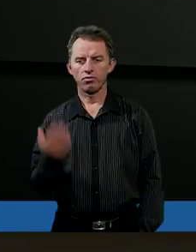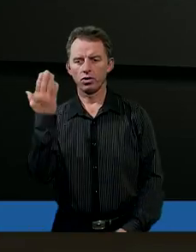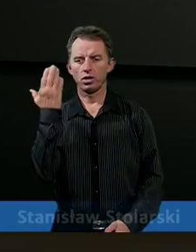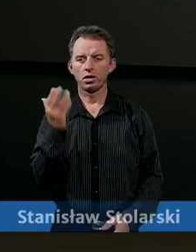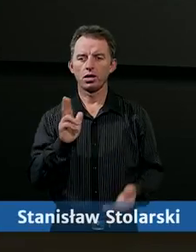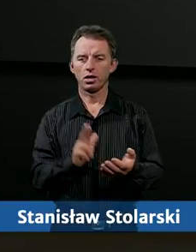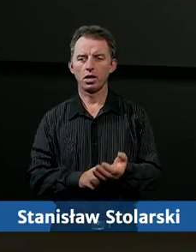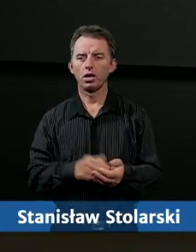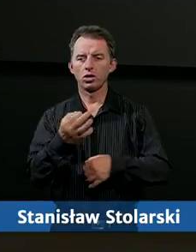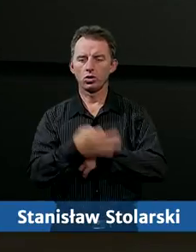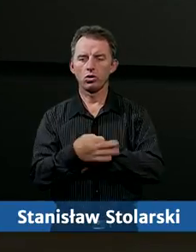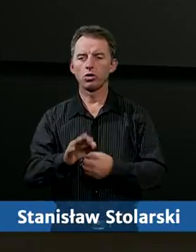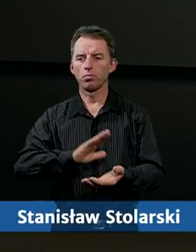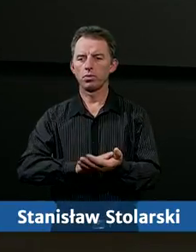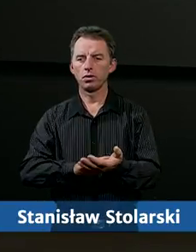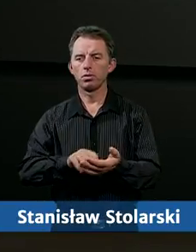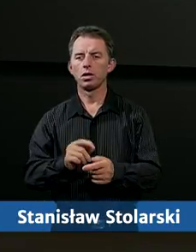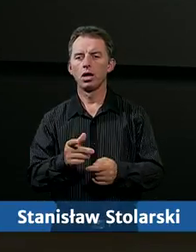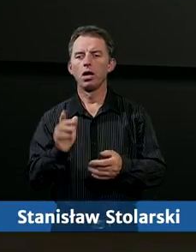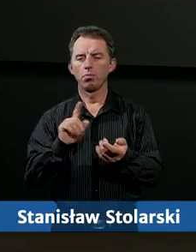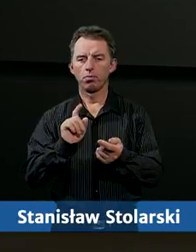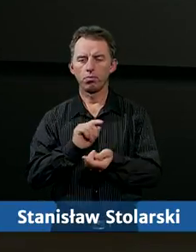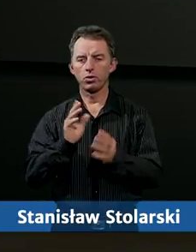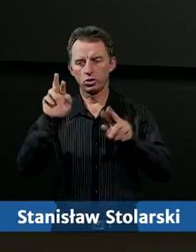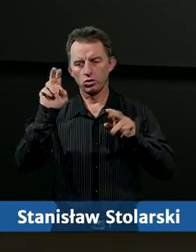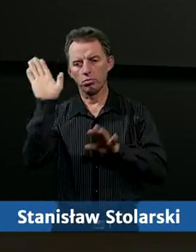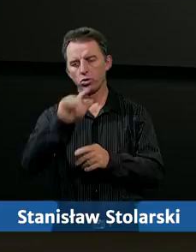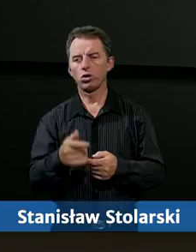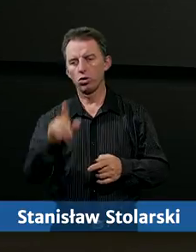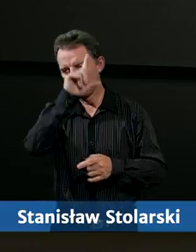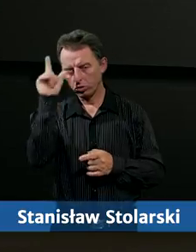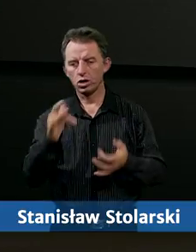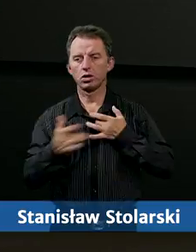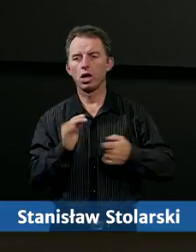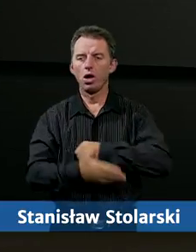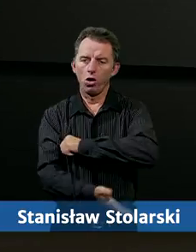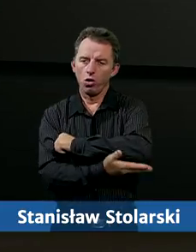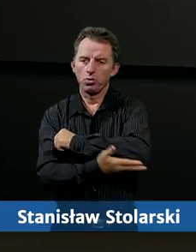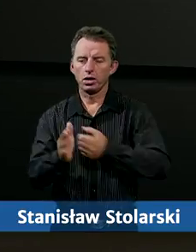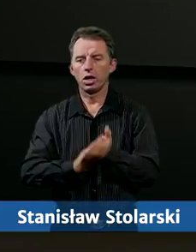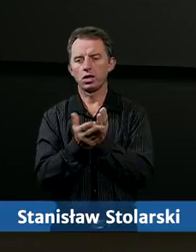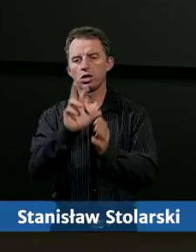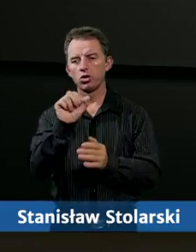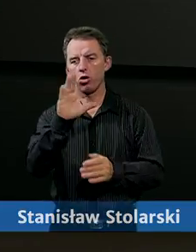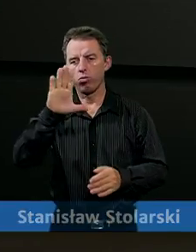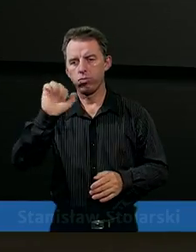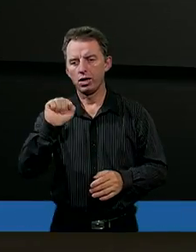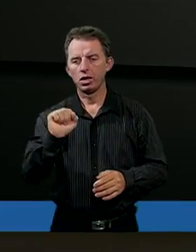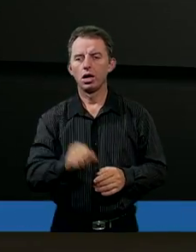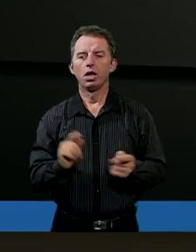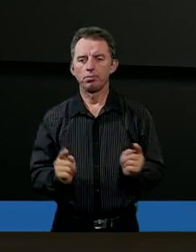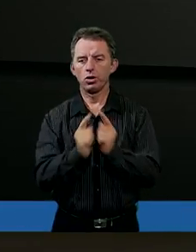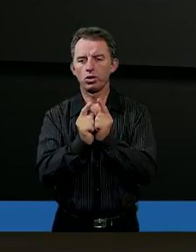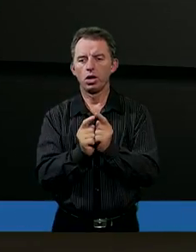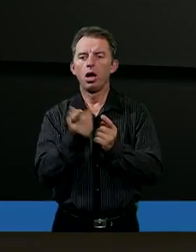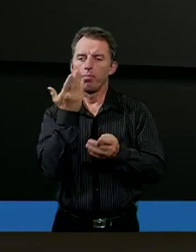Witam na studium Biblii pod tytułem Bóg i ludzkie cierpienie, opartej na Księdze Hioba. Spotykamy